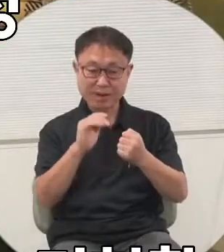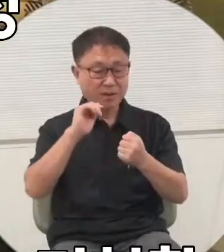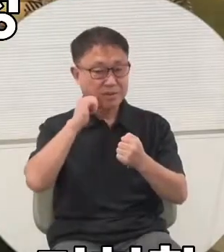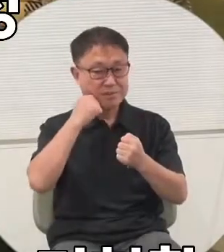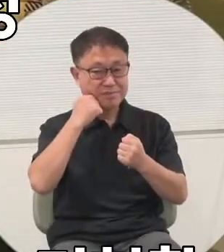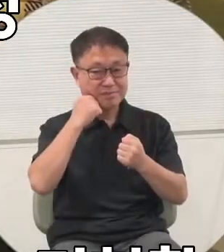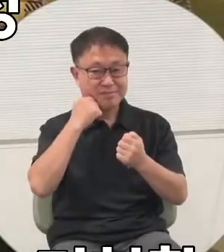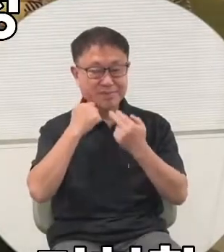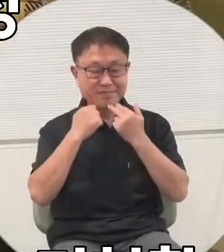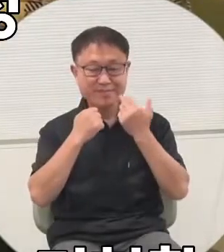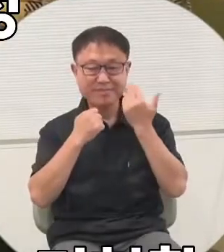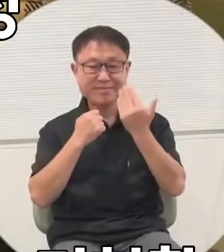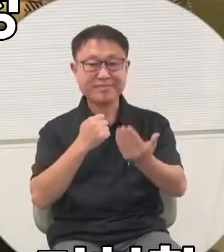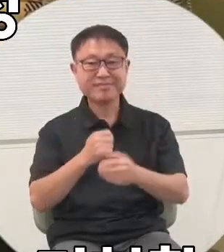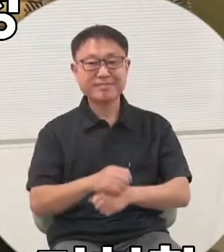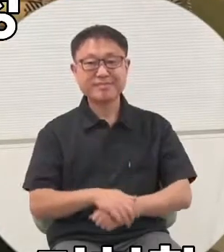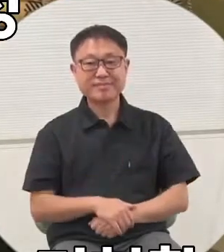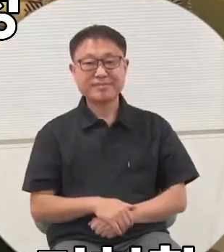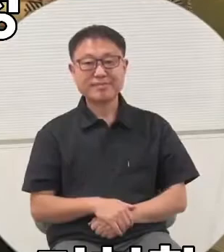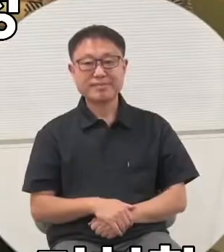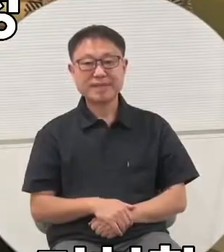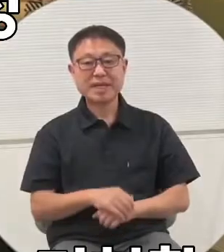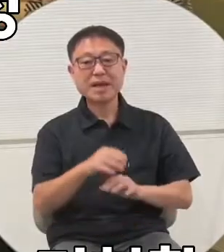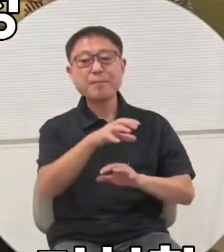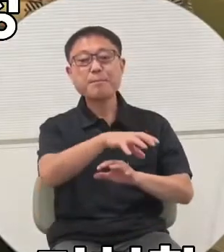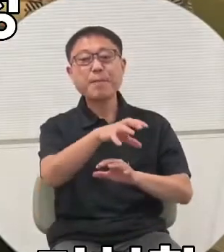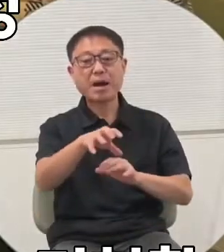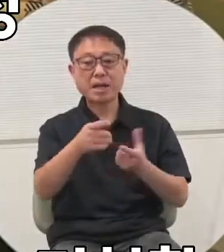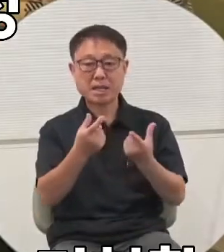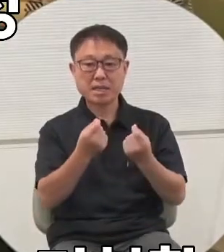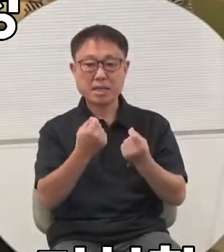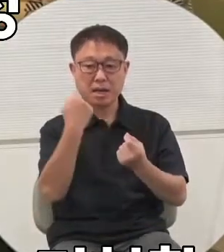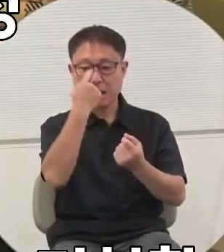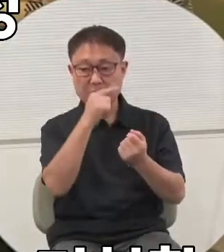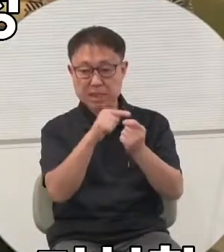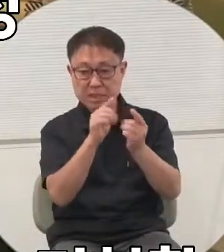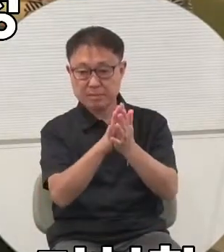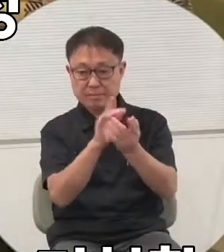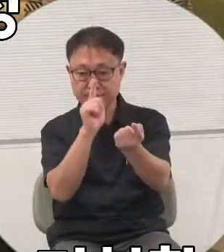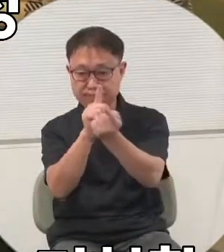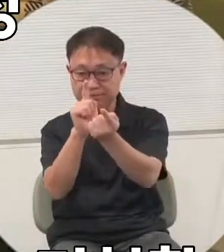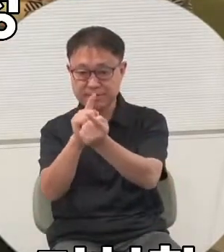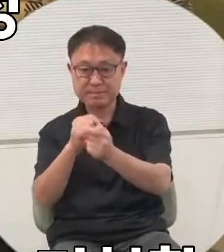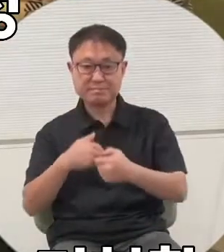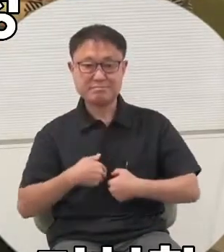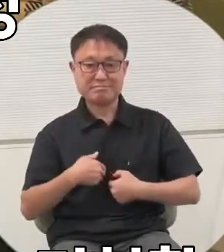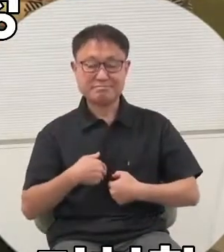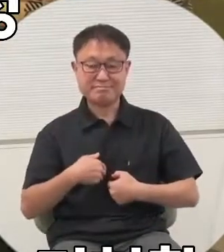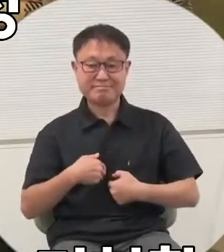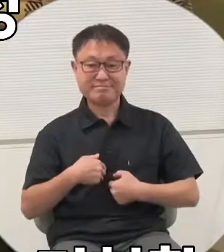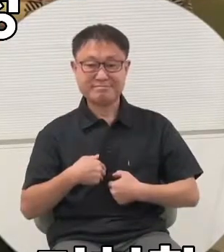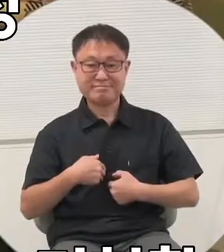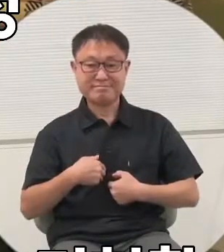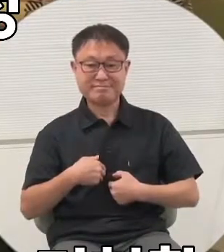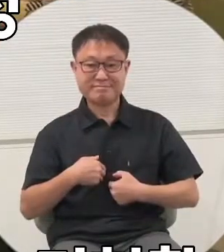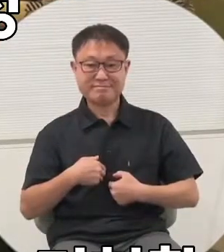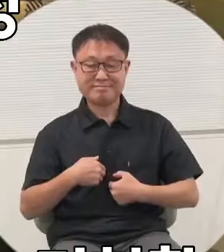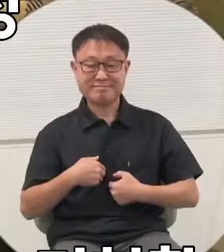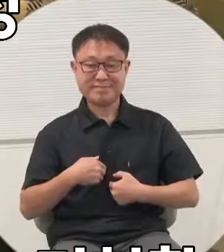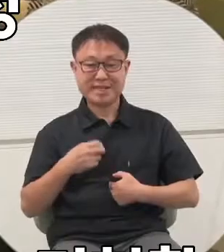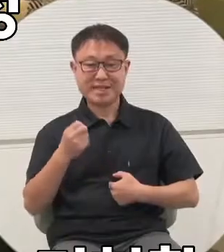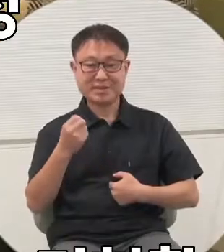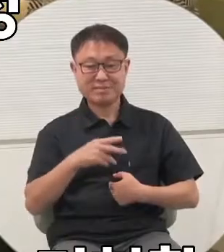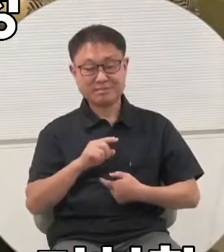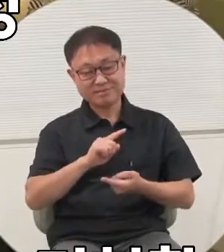이런 것들? 그러니까 마을에서는 사실 얼굴을 봐야 되잖아요. 그렇죠. 얼굴을 보고 일단